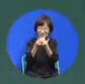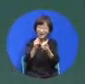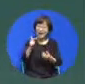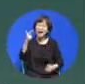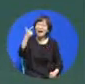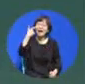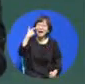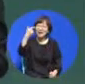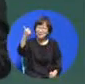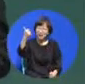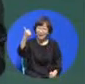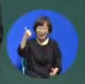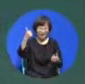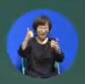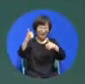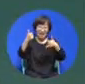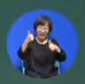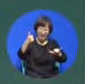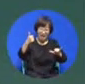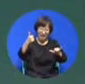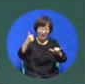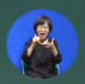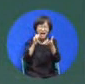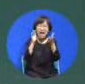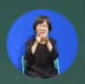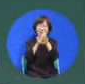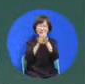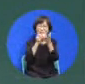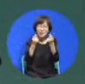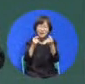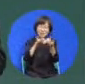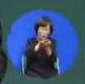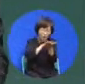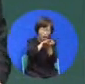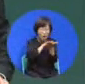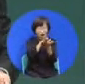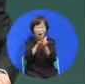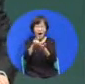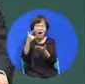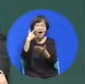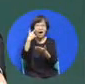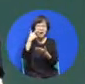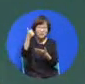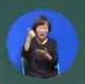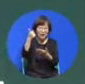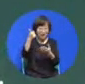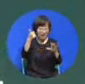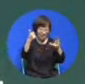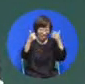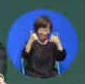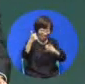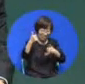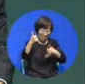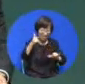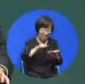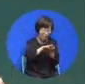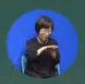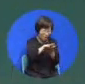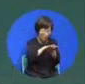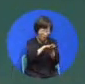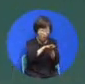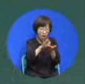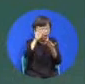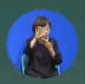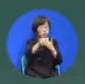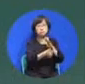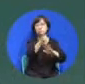친구처럼 막 노는 집이잖아. 그 애들이 다 성공했어요. If you think about it, families where fathers really play a lot with their children end up growing